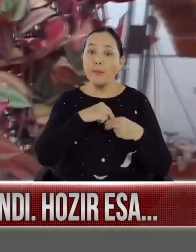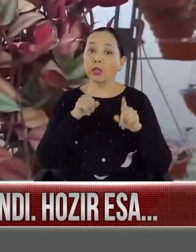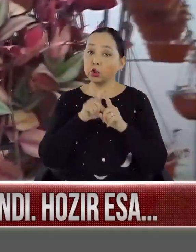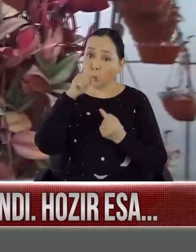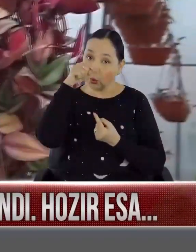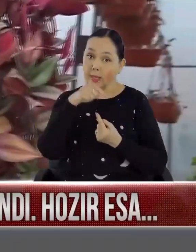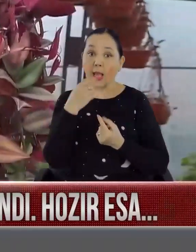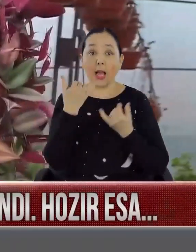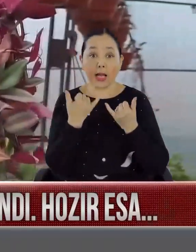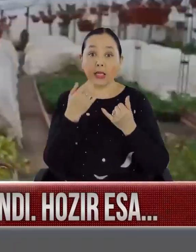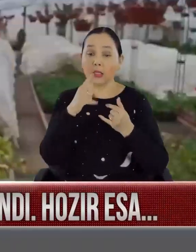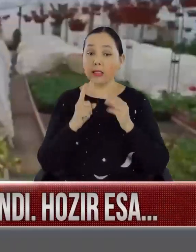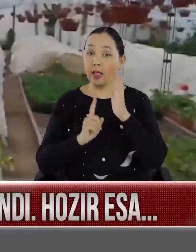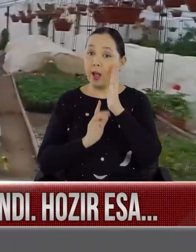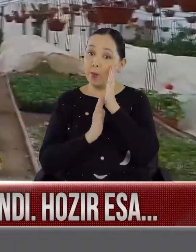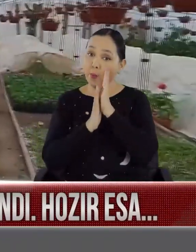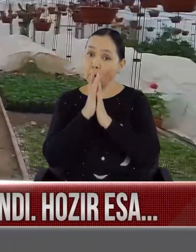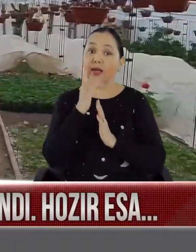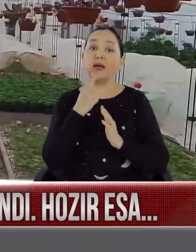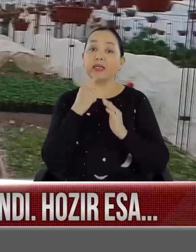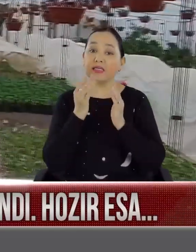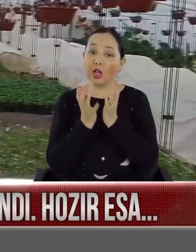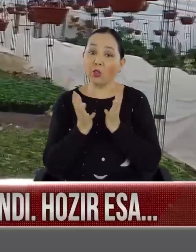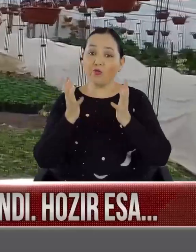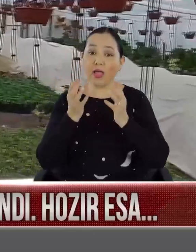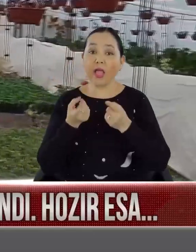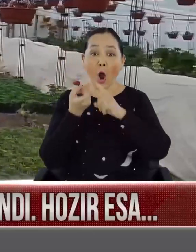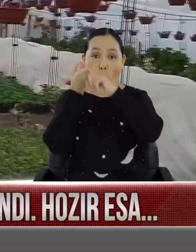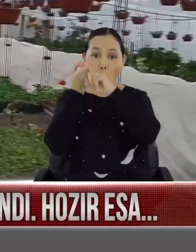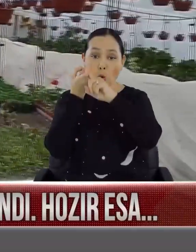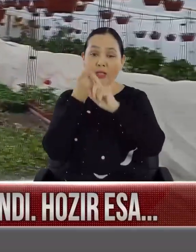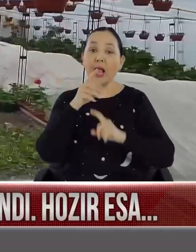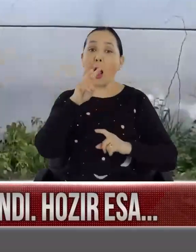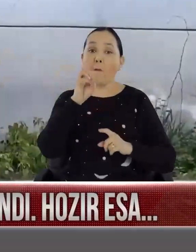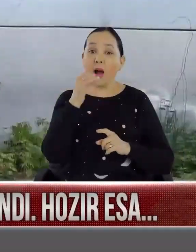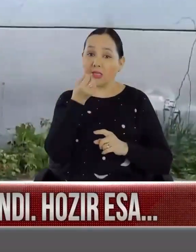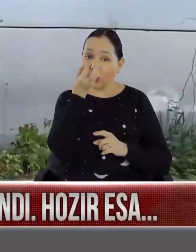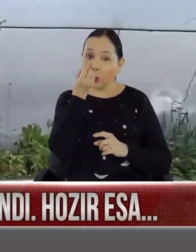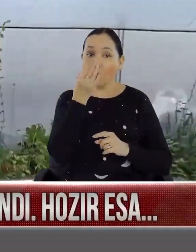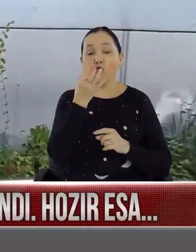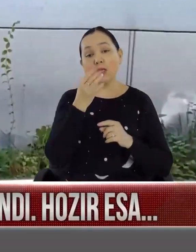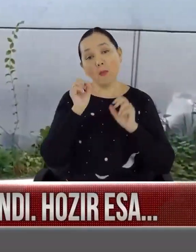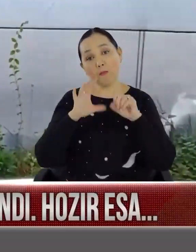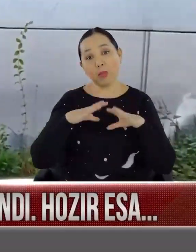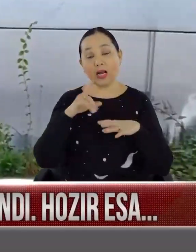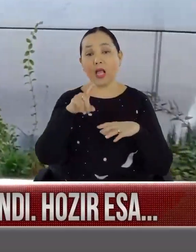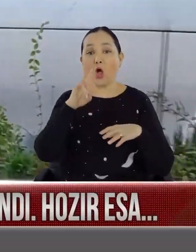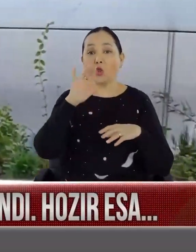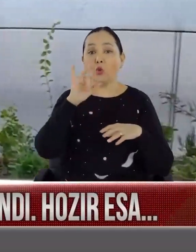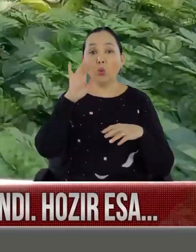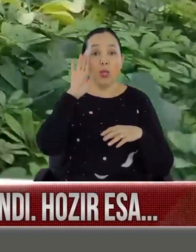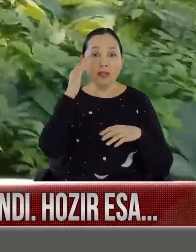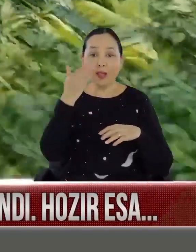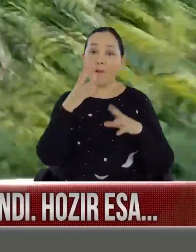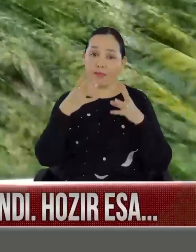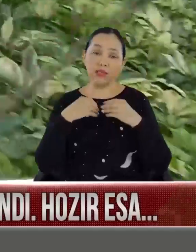yarasha. Agar endigina bo'y cho'zayotgan va qizil tuvaklarga solib ko'tarib qo'yilgan gullar martgacha gullab, chala uylar bitsa, balki Nuriddin aka